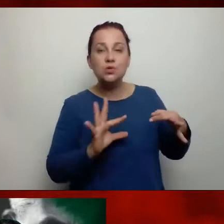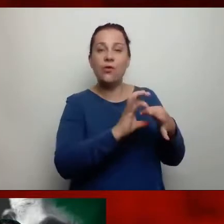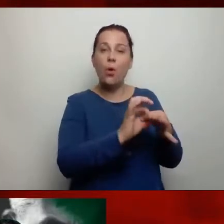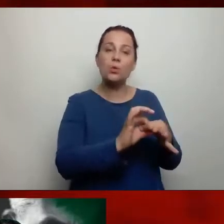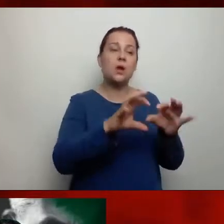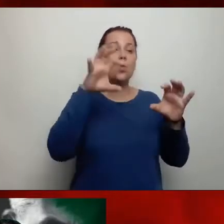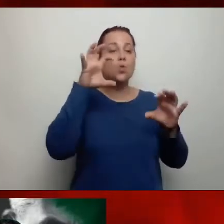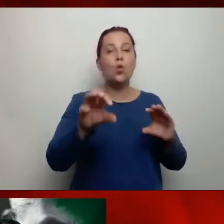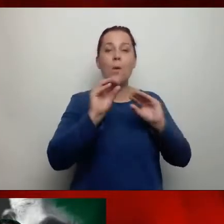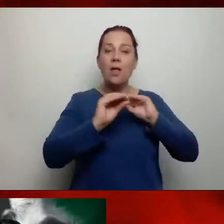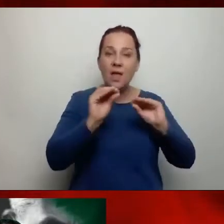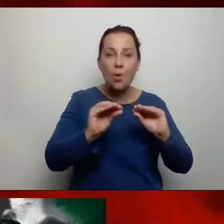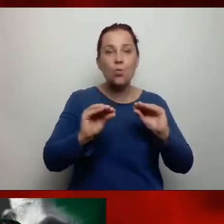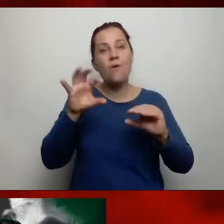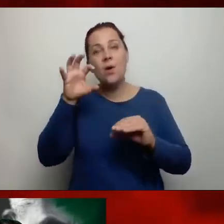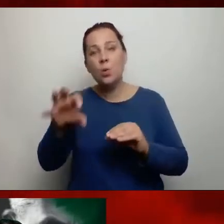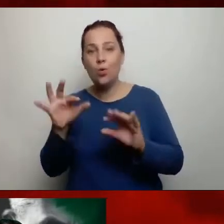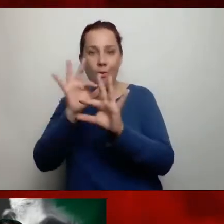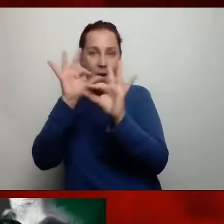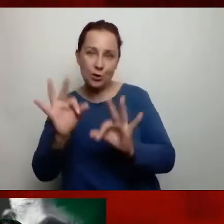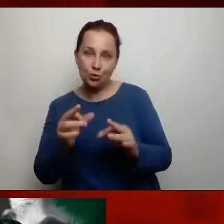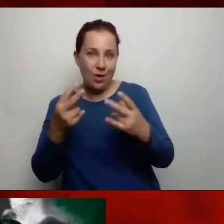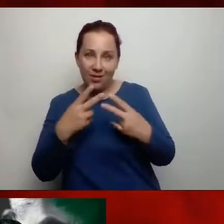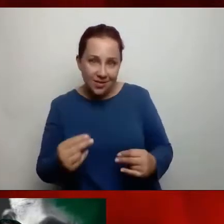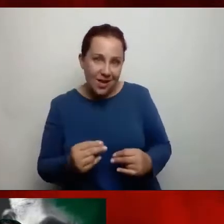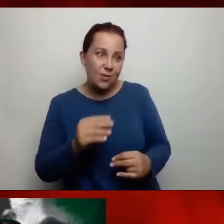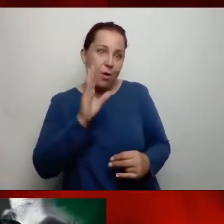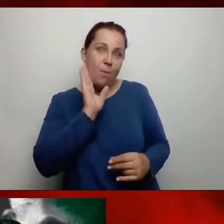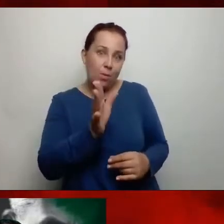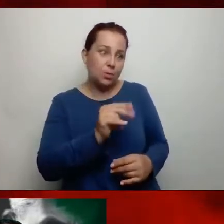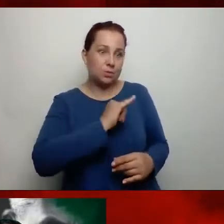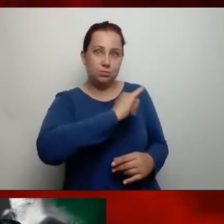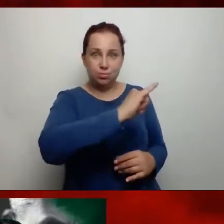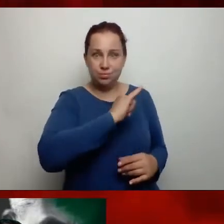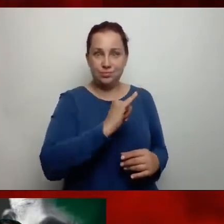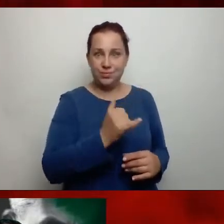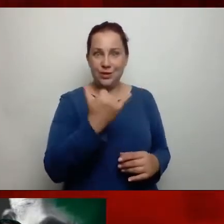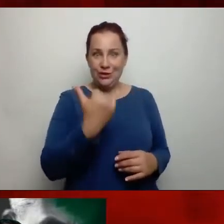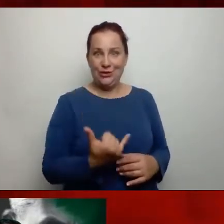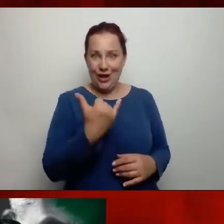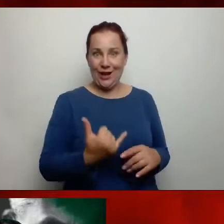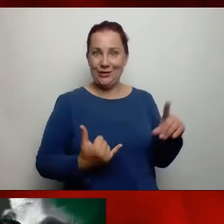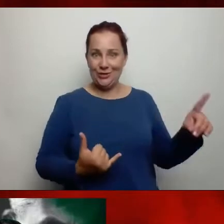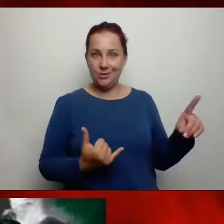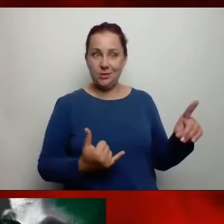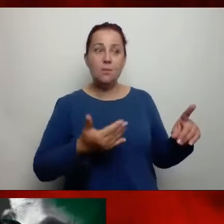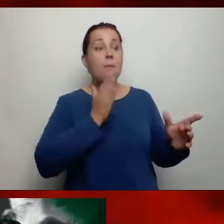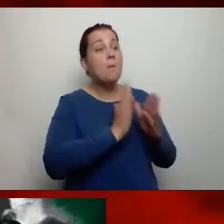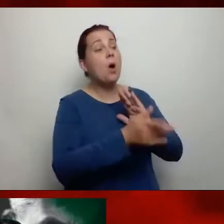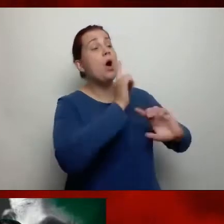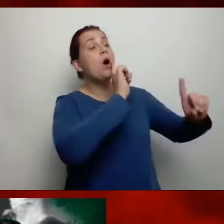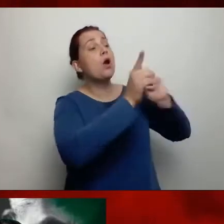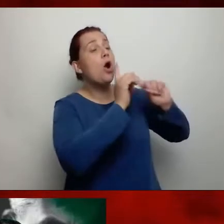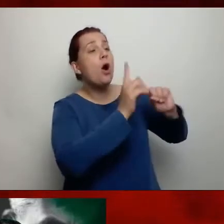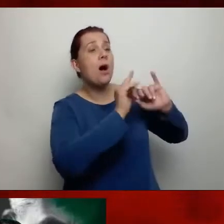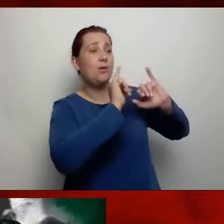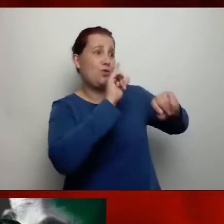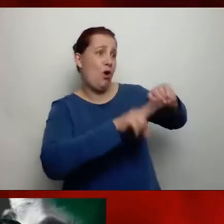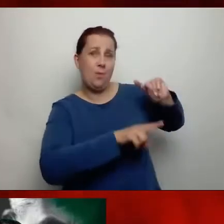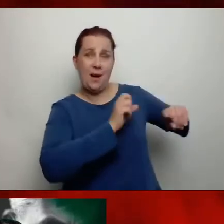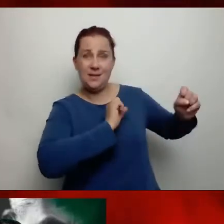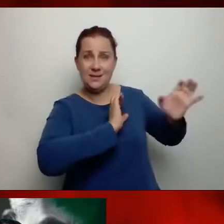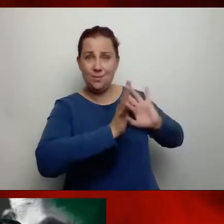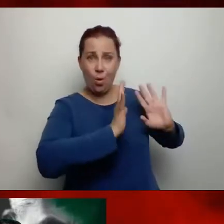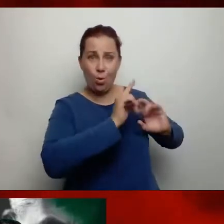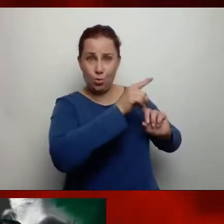przez sztukę, tylko w jego czasach byli dziećmi. Tak, i rozmawiali po prostu z Witkacym normalnie.